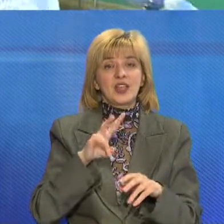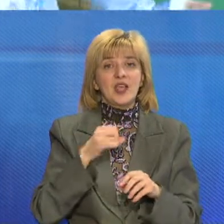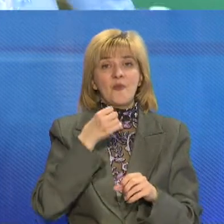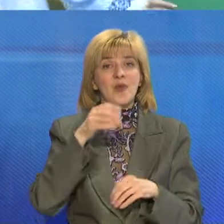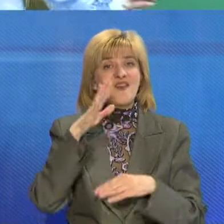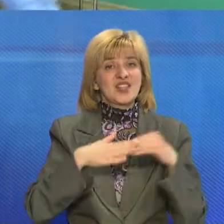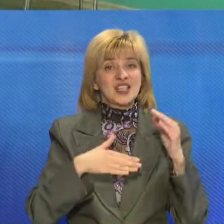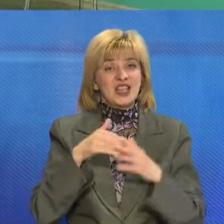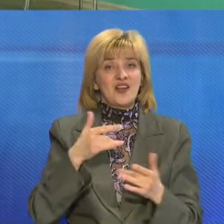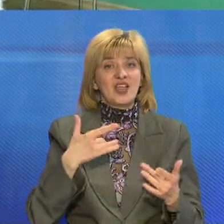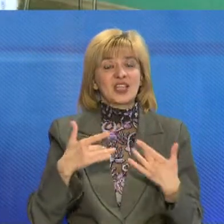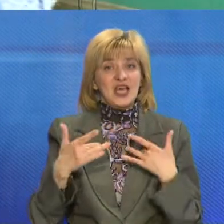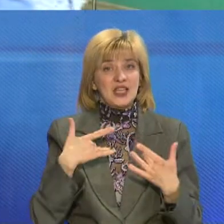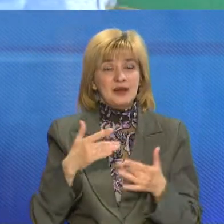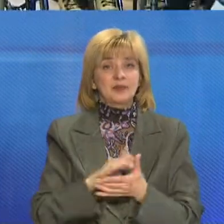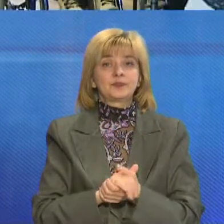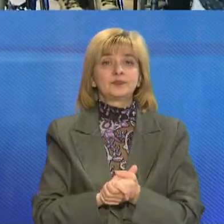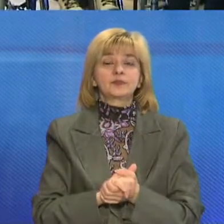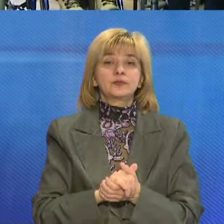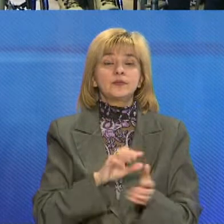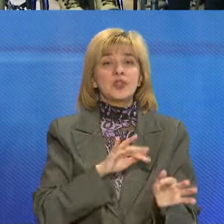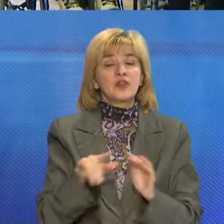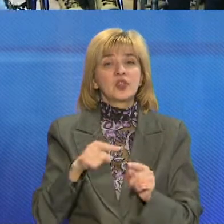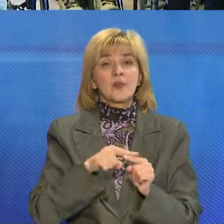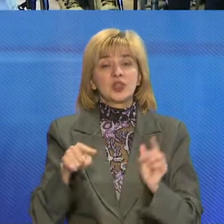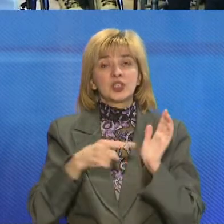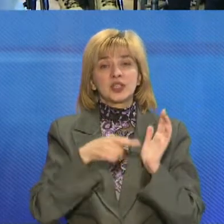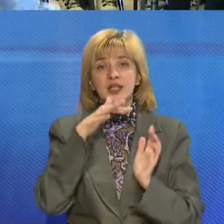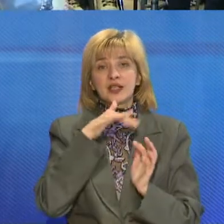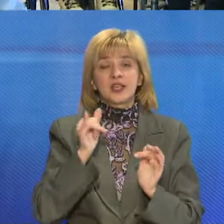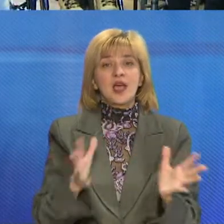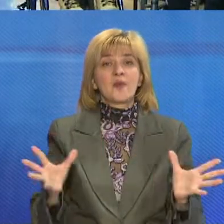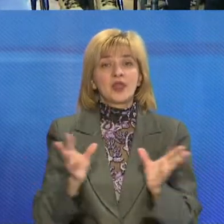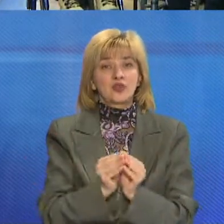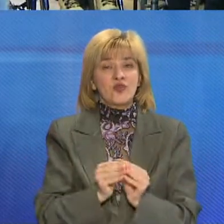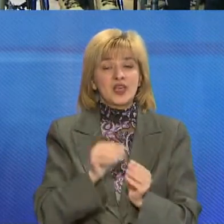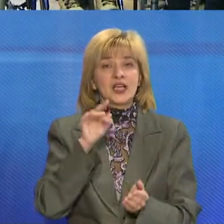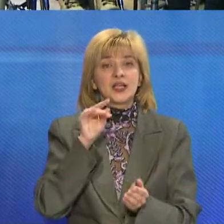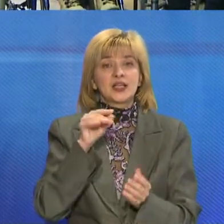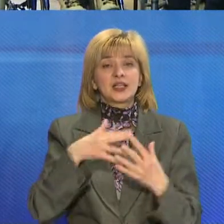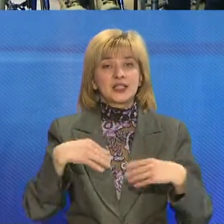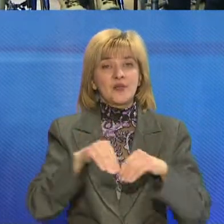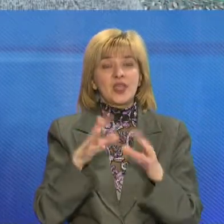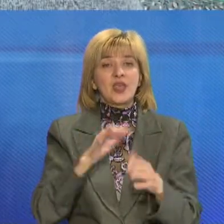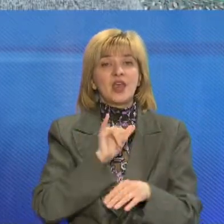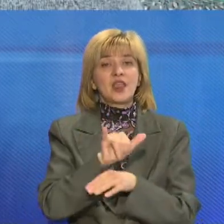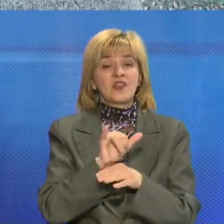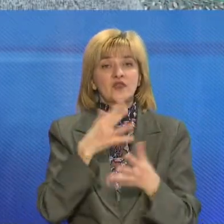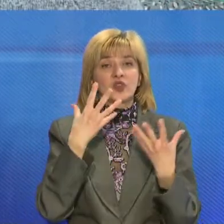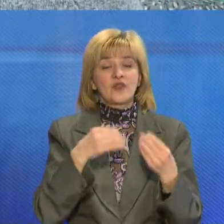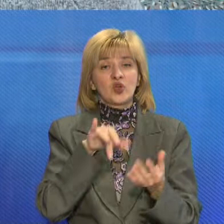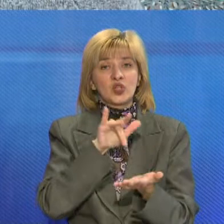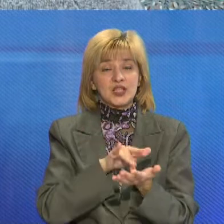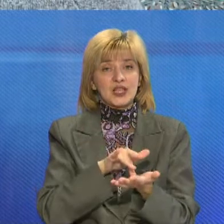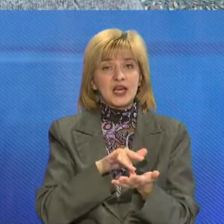тэатра. Ён дзейнічае вось ужо на працягу 6 год і аб'ядноўвае сем'і, якія наведваюць дзённы цэнтр. Дарэчы, гэта адзіная падобная установа